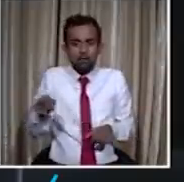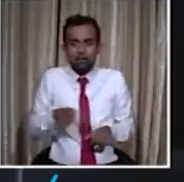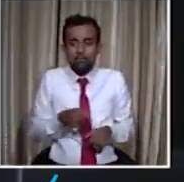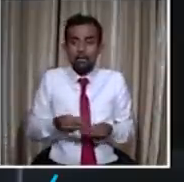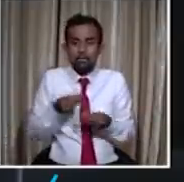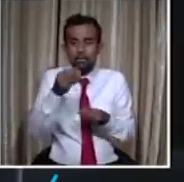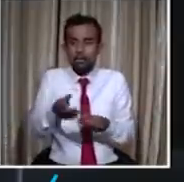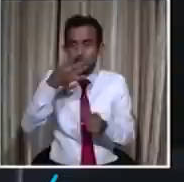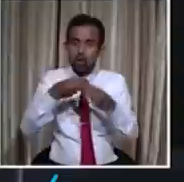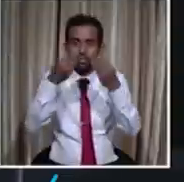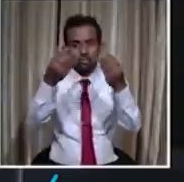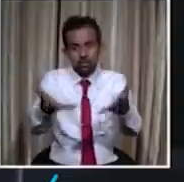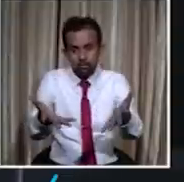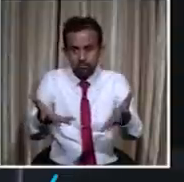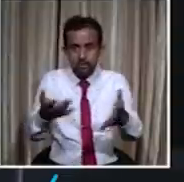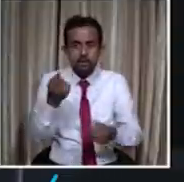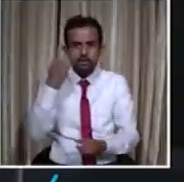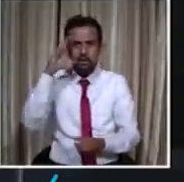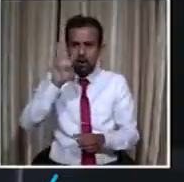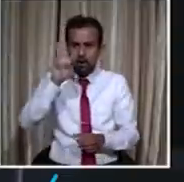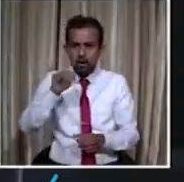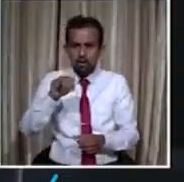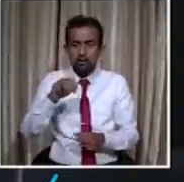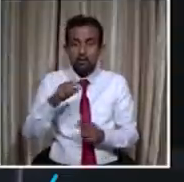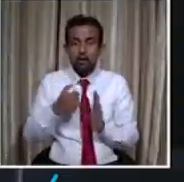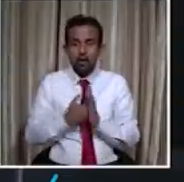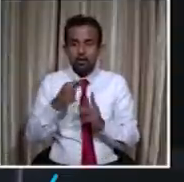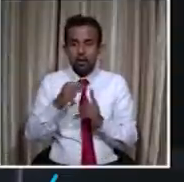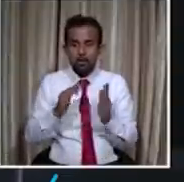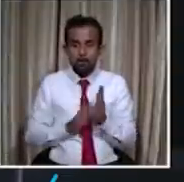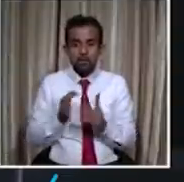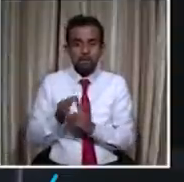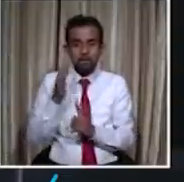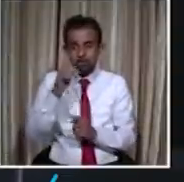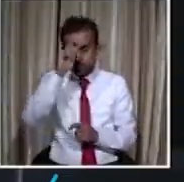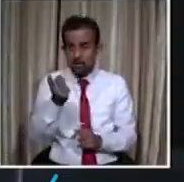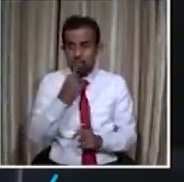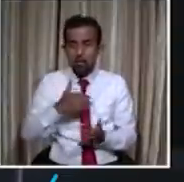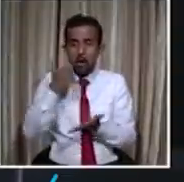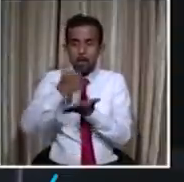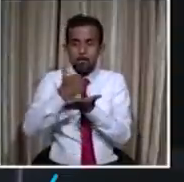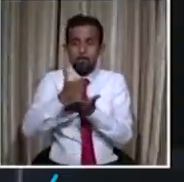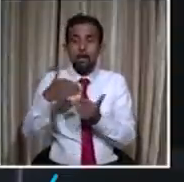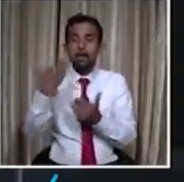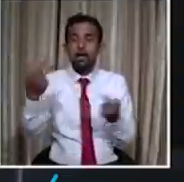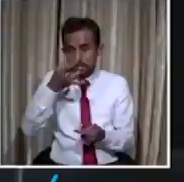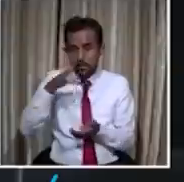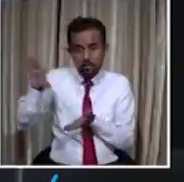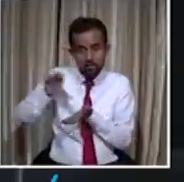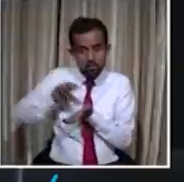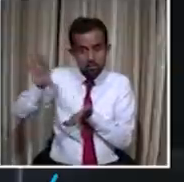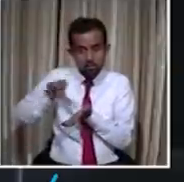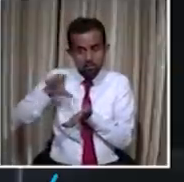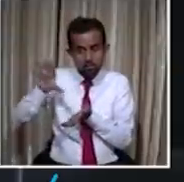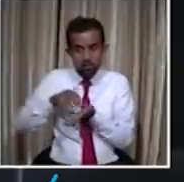කරන්න පුළුවන් කමක් නැහැ පෙට්‍රල්. දැන් ඊයේ රාත්‍රියේ 10 මාර්ට් තමයි අග්‍රාමාත්‍යතුමත් ජනාධිපතිතුමත් කතා කළා. මහ බැංකුවෙන් එළිය තිර නෞකාවට මුදල් ටික ගෙව්වේ. ඒ